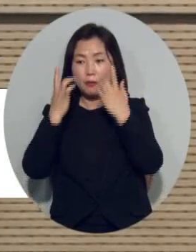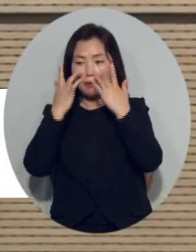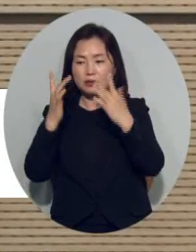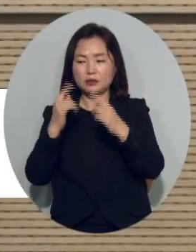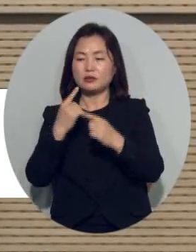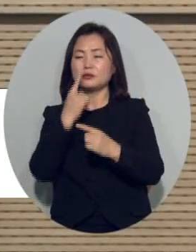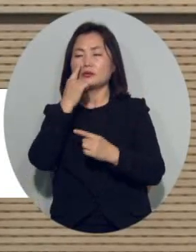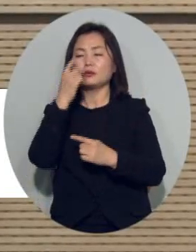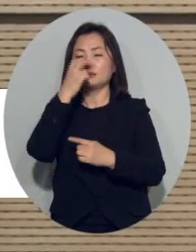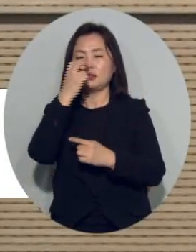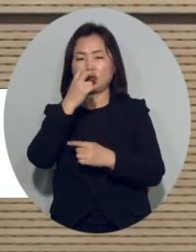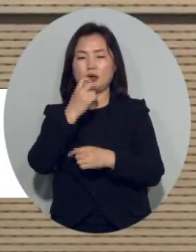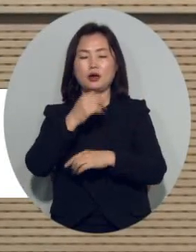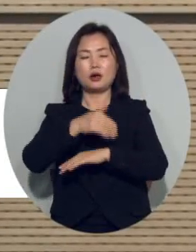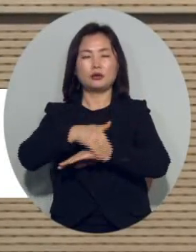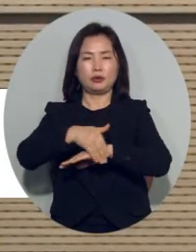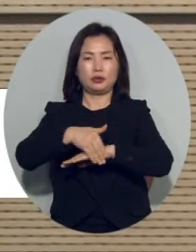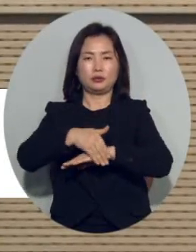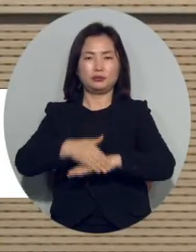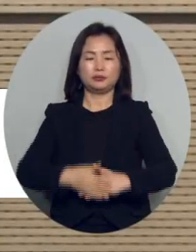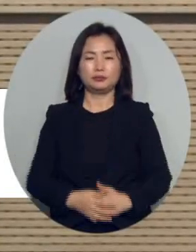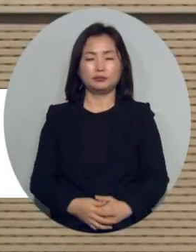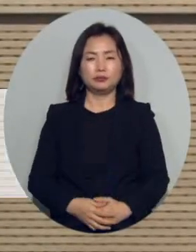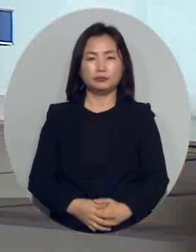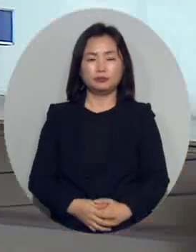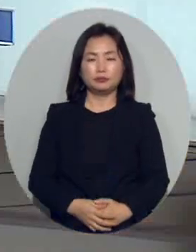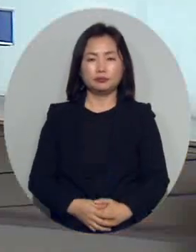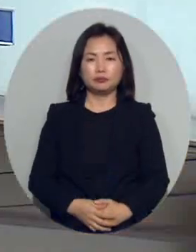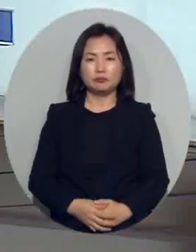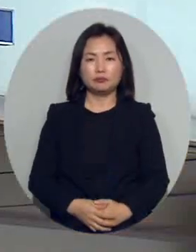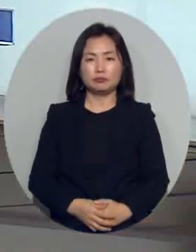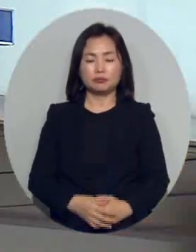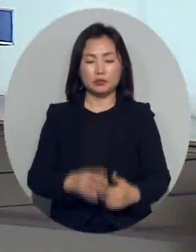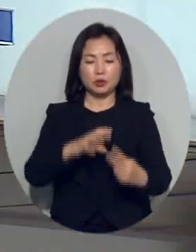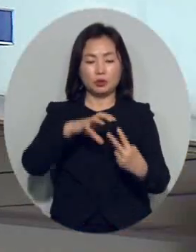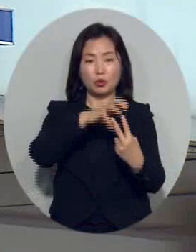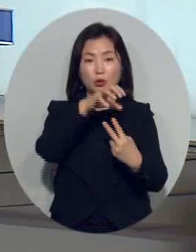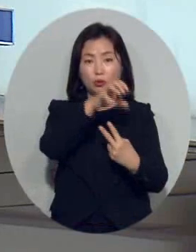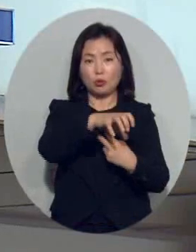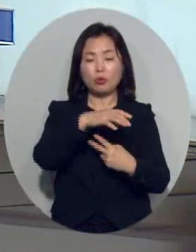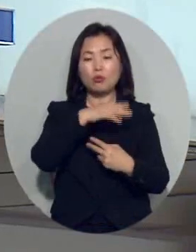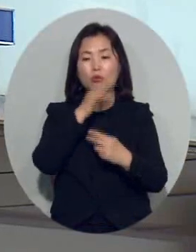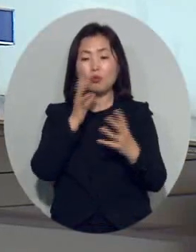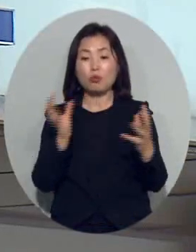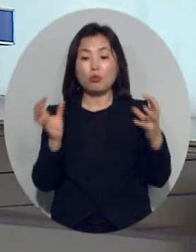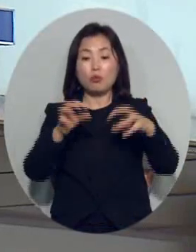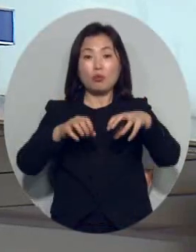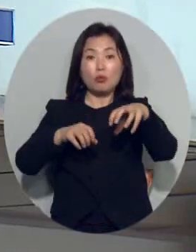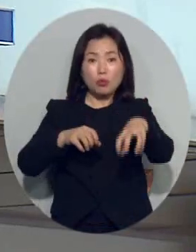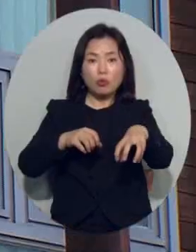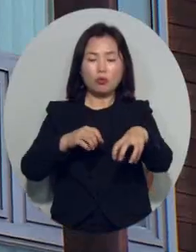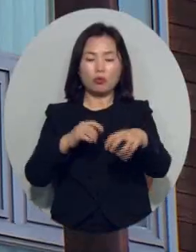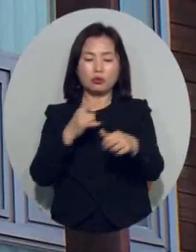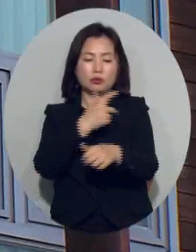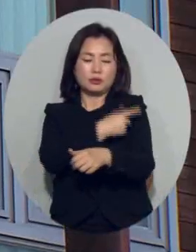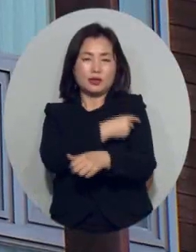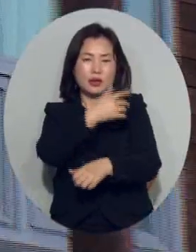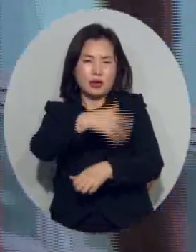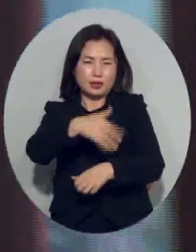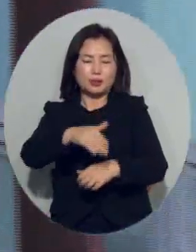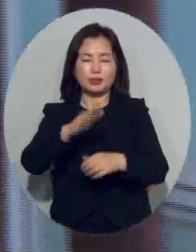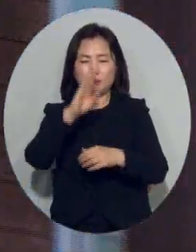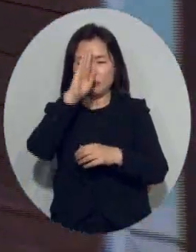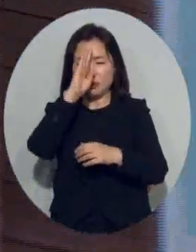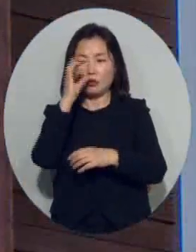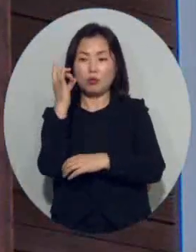PCR 검사를 하는 방법으로 할 계획으로 있습니다. 요양시설 같이 고령층이 모여있는 곳이나 미접종자,